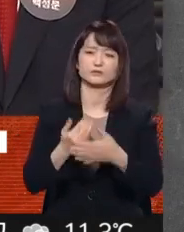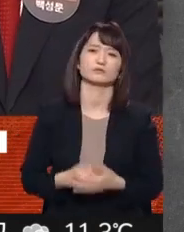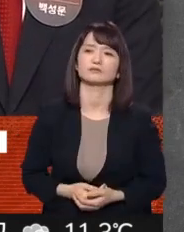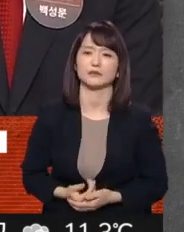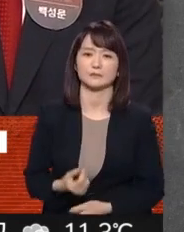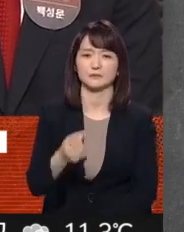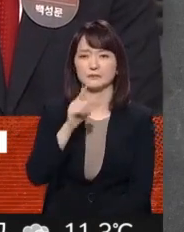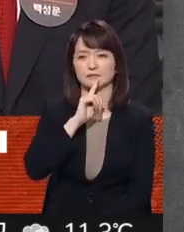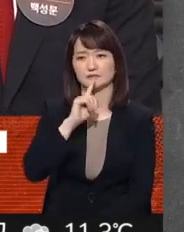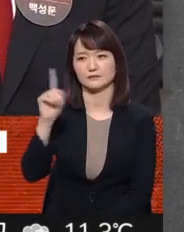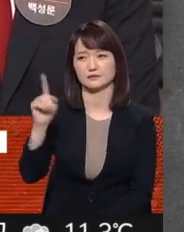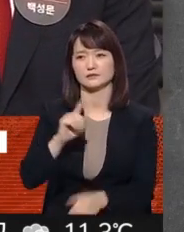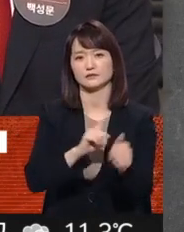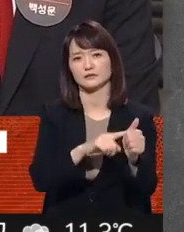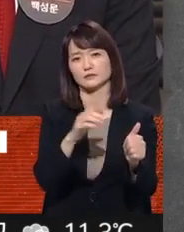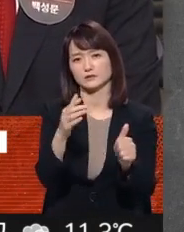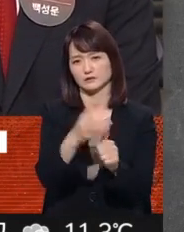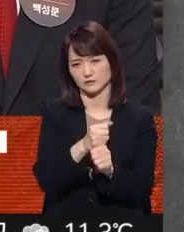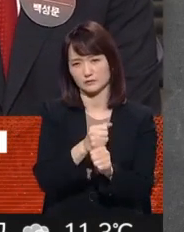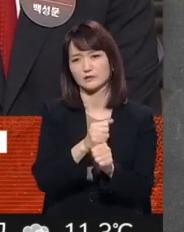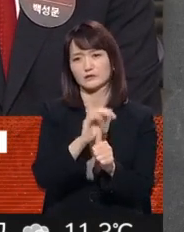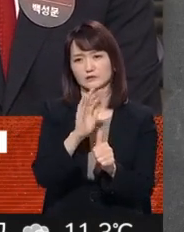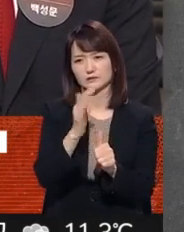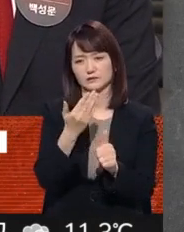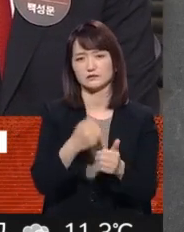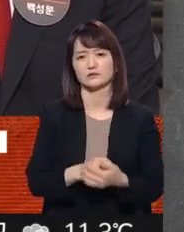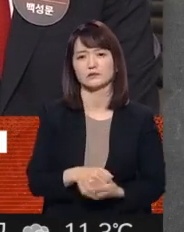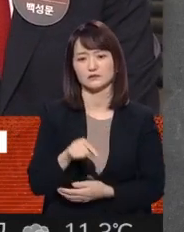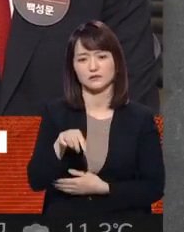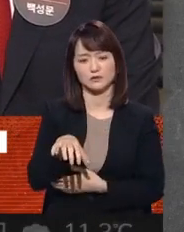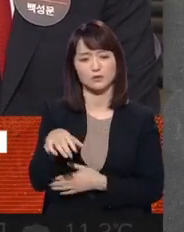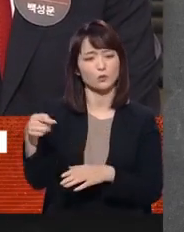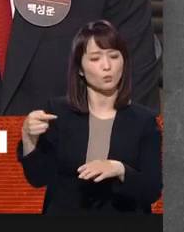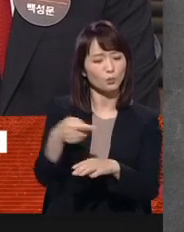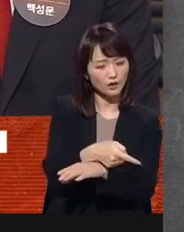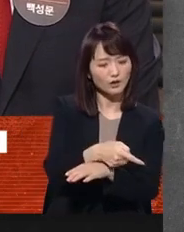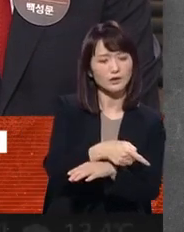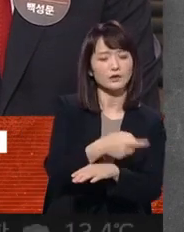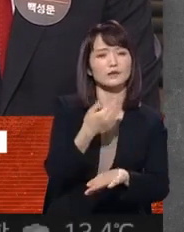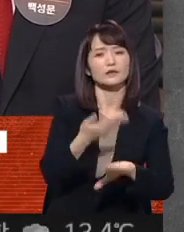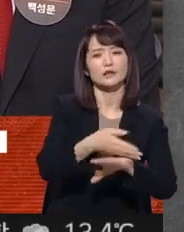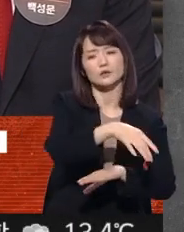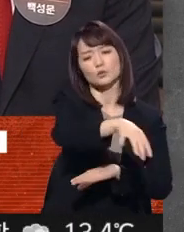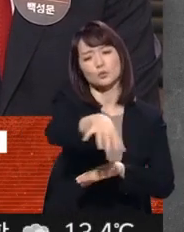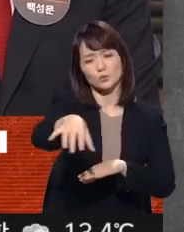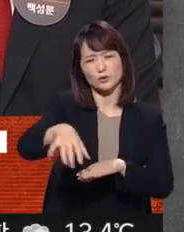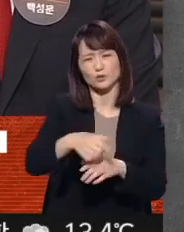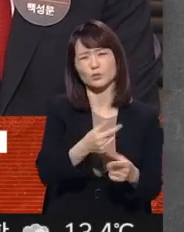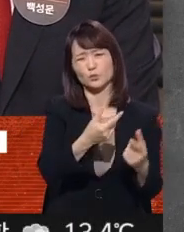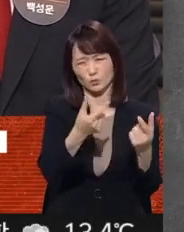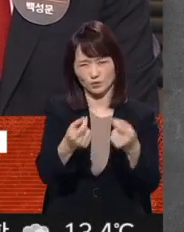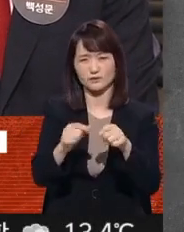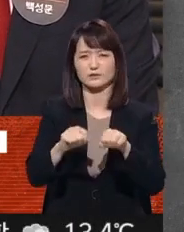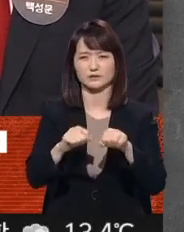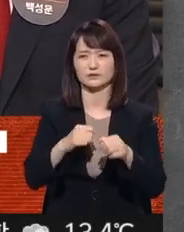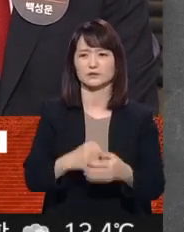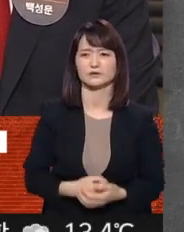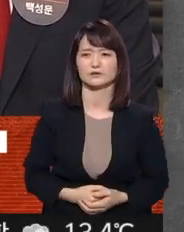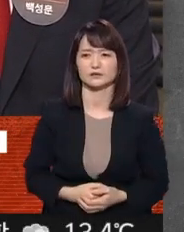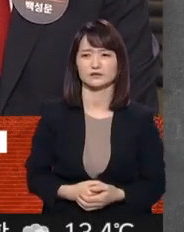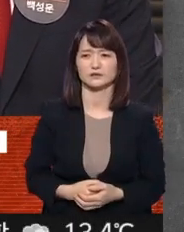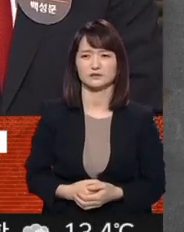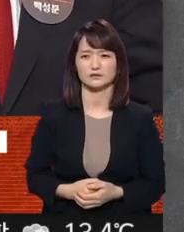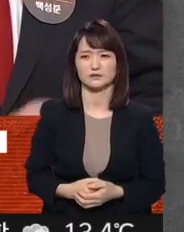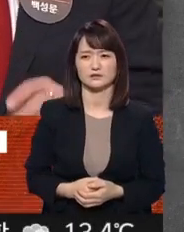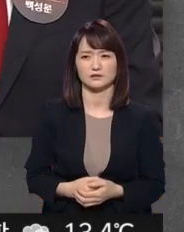빨리 신고하셔서 저 남성 잡아야 될 것 같아요 저기서만 하겠습니까 고작 10만원 같이 밖에 안 되는 발가락네 지금 저 뭐 명백한